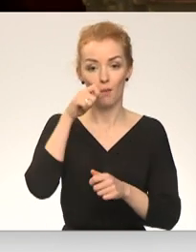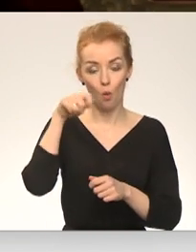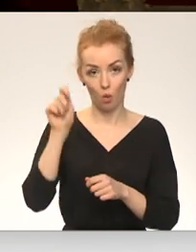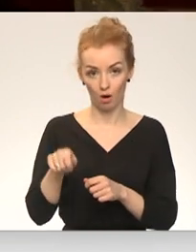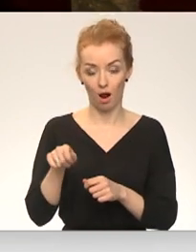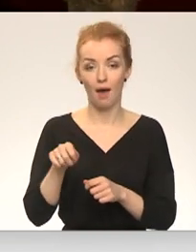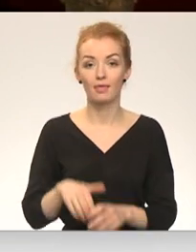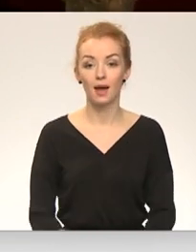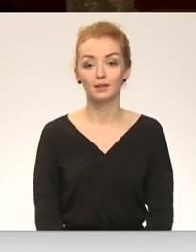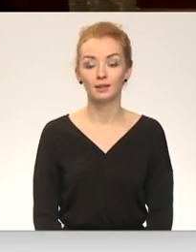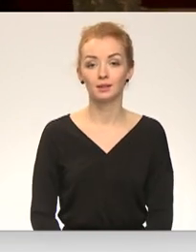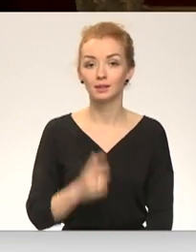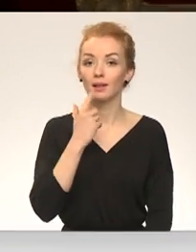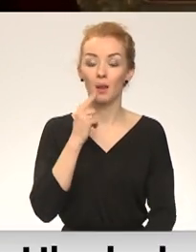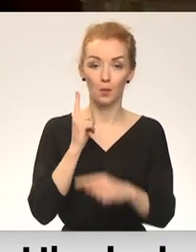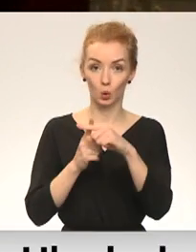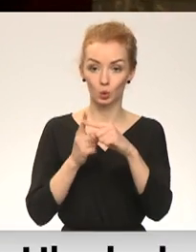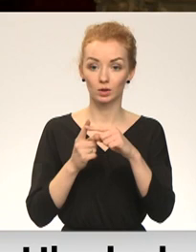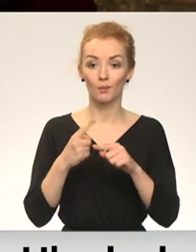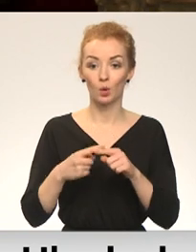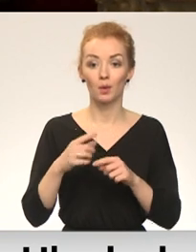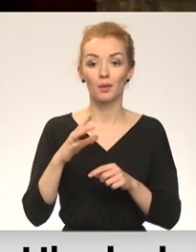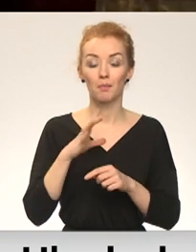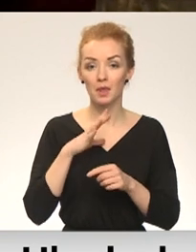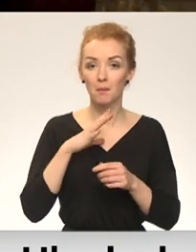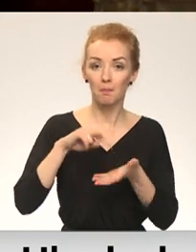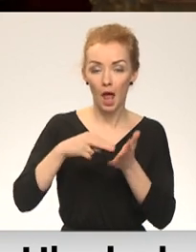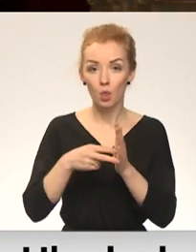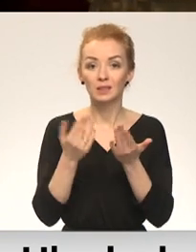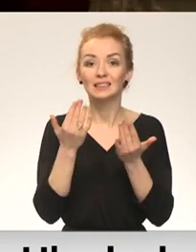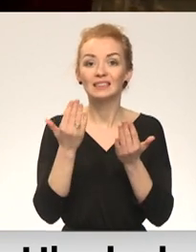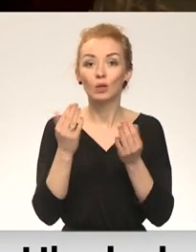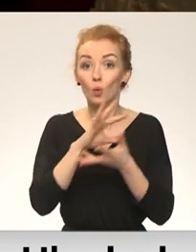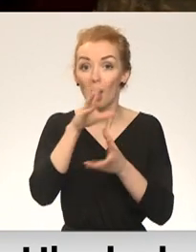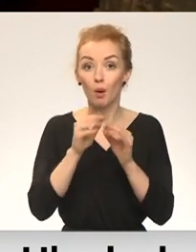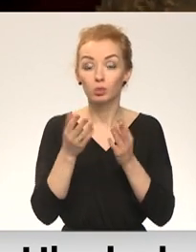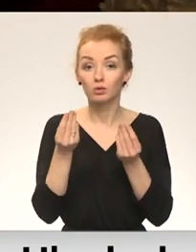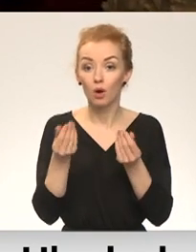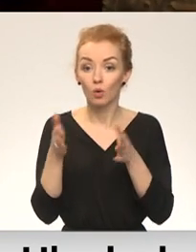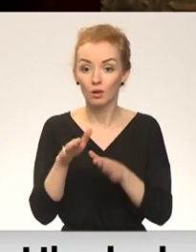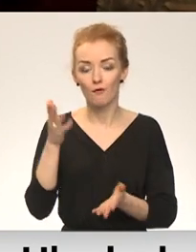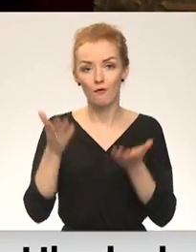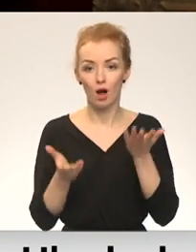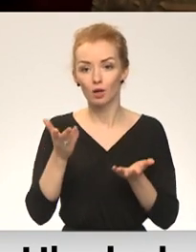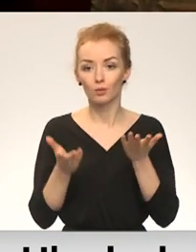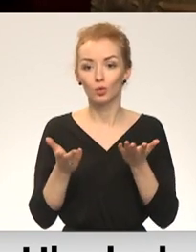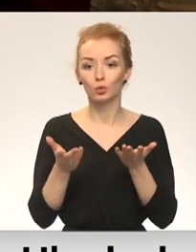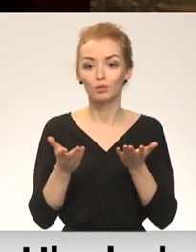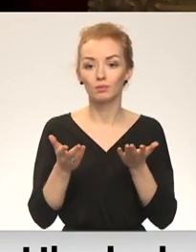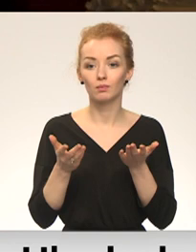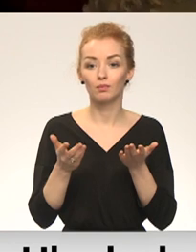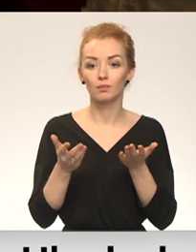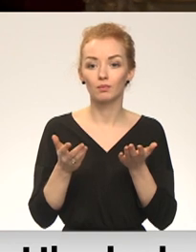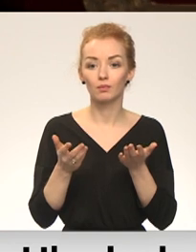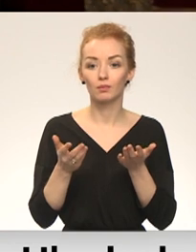krustam. Mums bija tagad doma, skatīsimies, cik mēs to naudu saziedosim. Varbūt